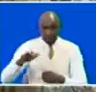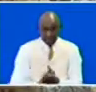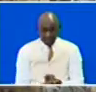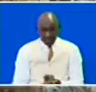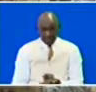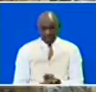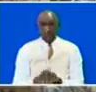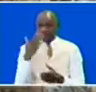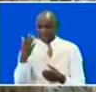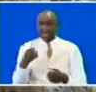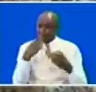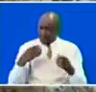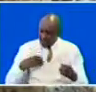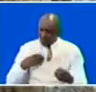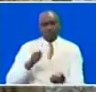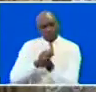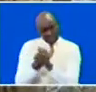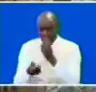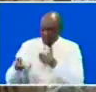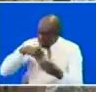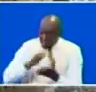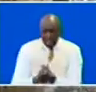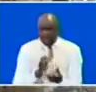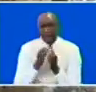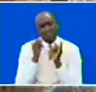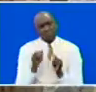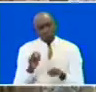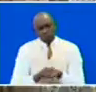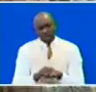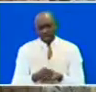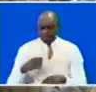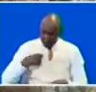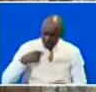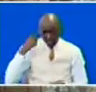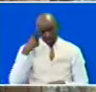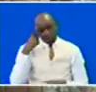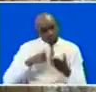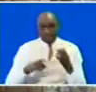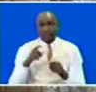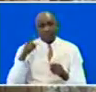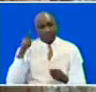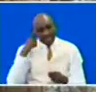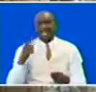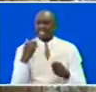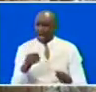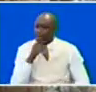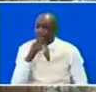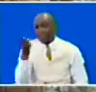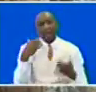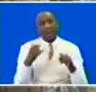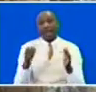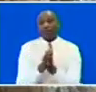dau. I was wondering, recycled plastic dau? And then I just dropped my mind that there's some young boys who are playing